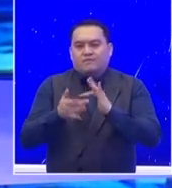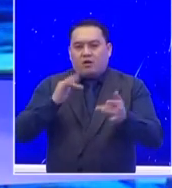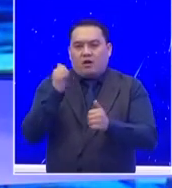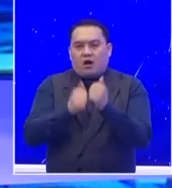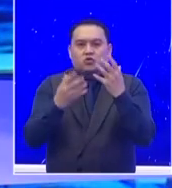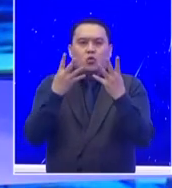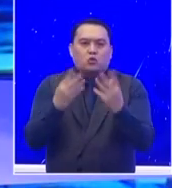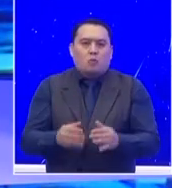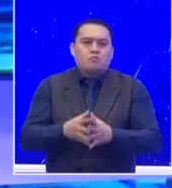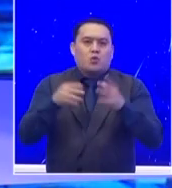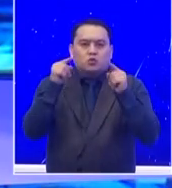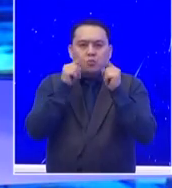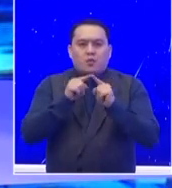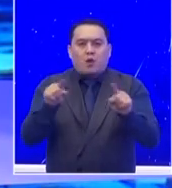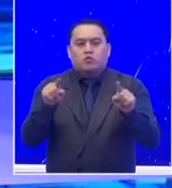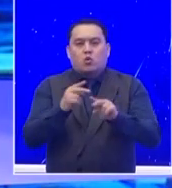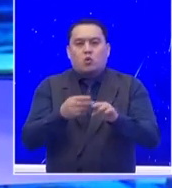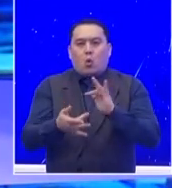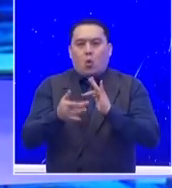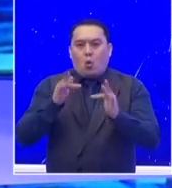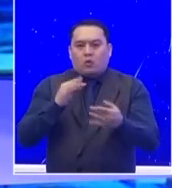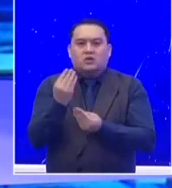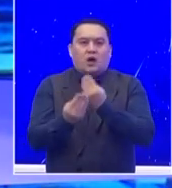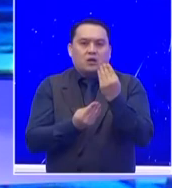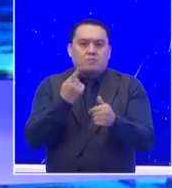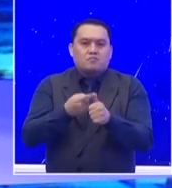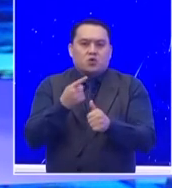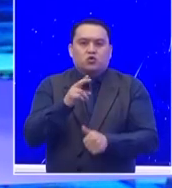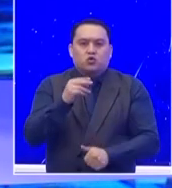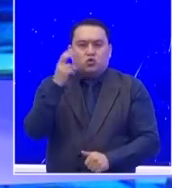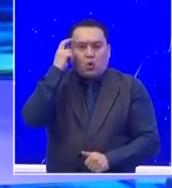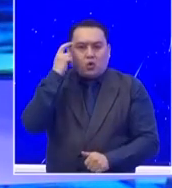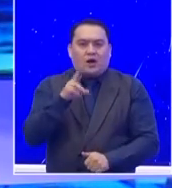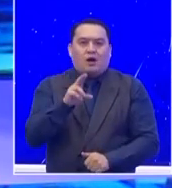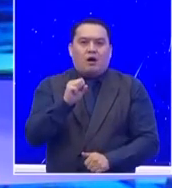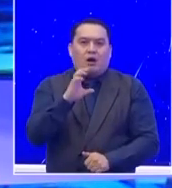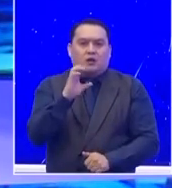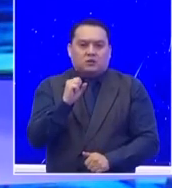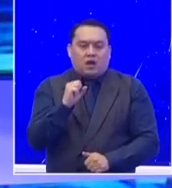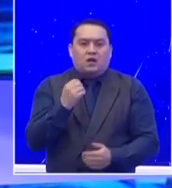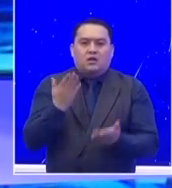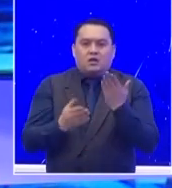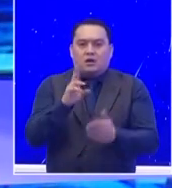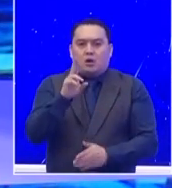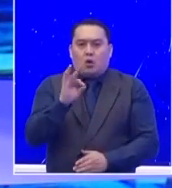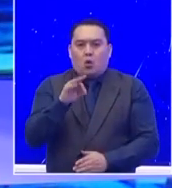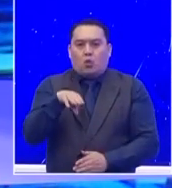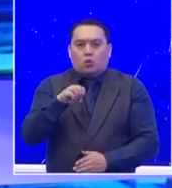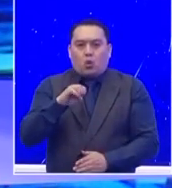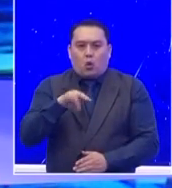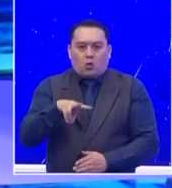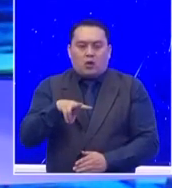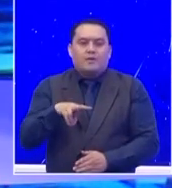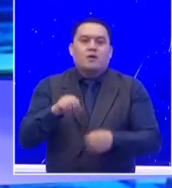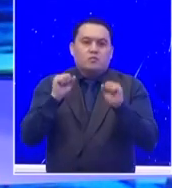каждым днем все большую популярность набирает онлайн-игра под названием «Черная касса» или «Котел». Каким образом люди поддаются